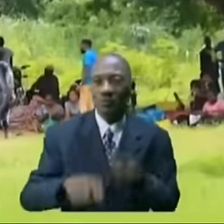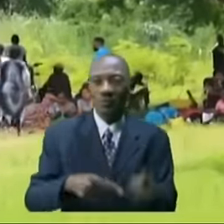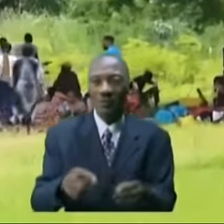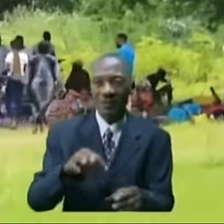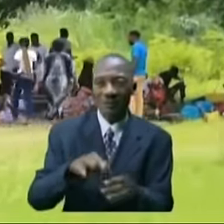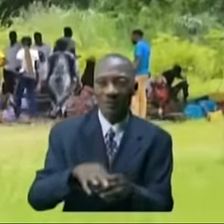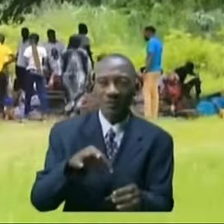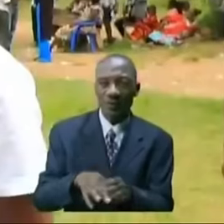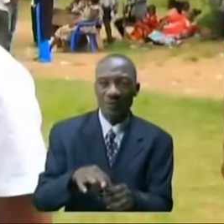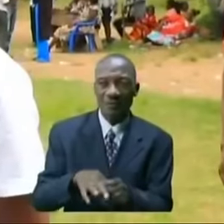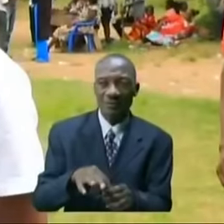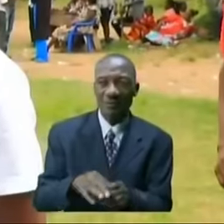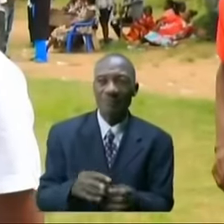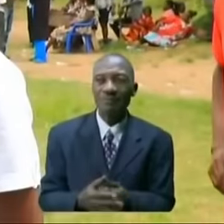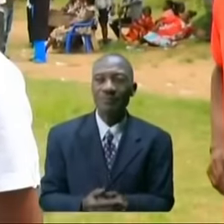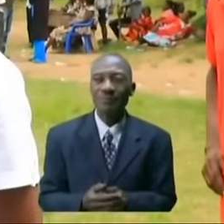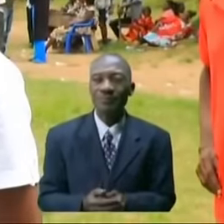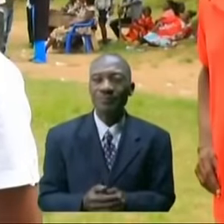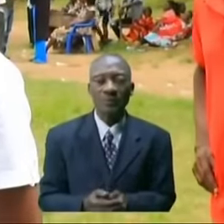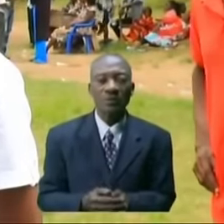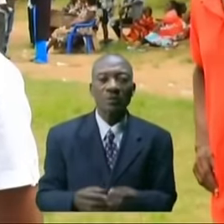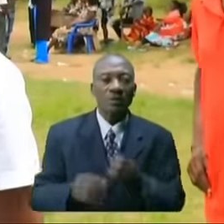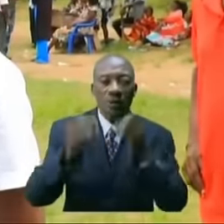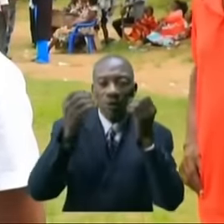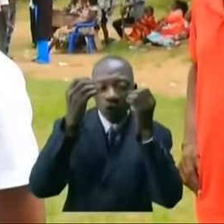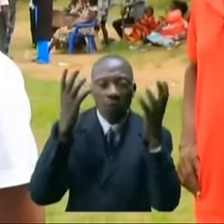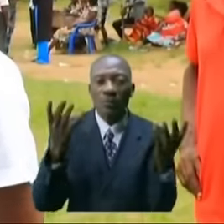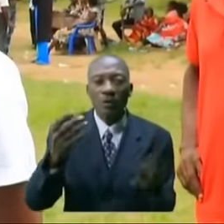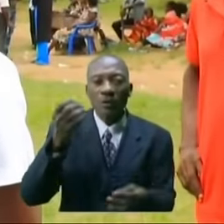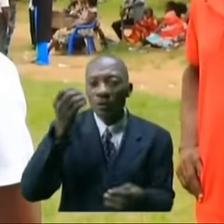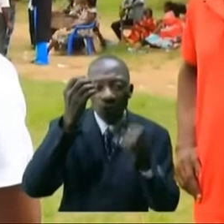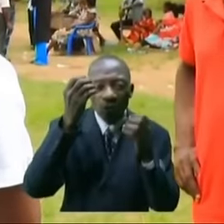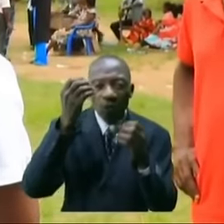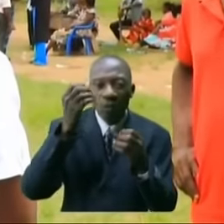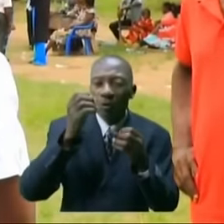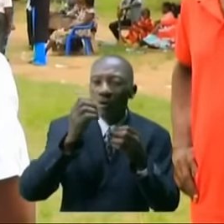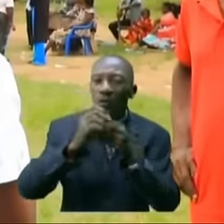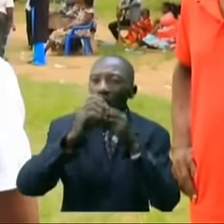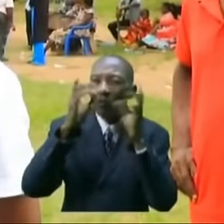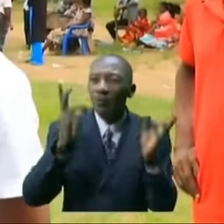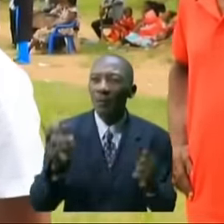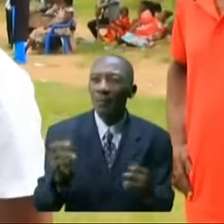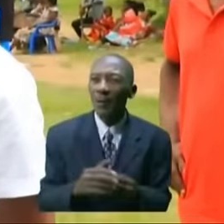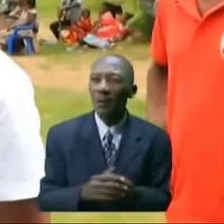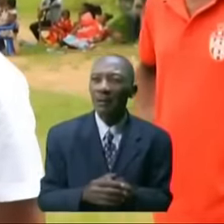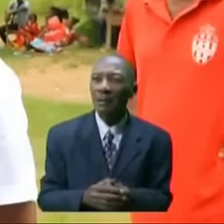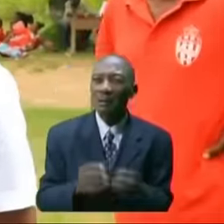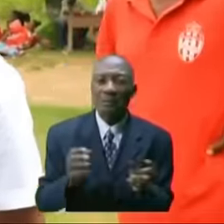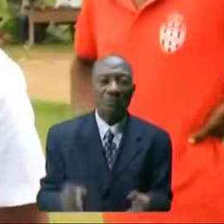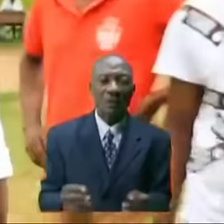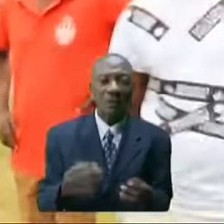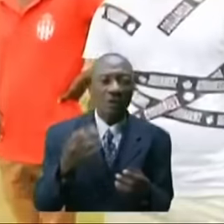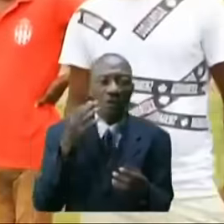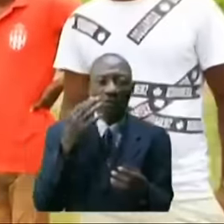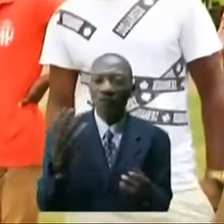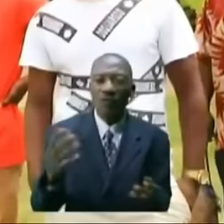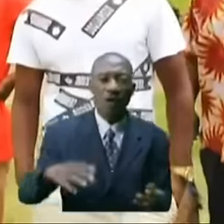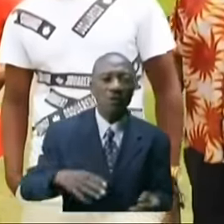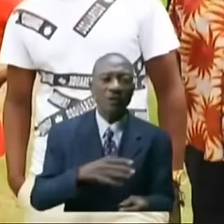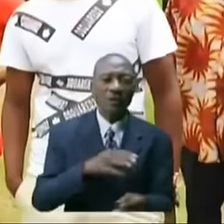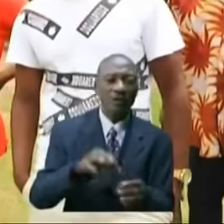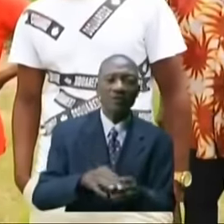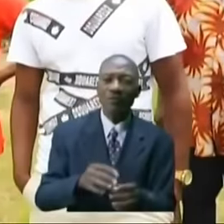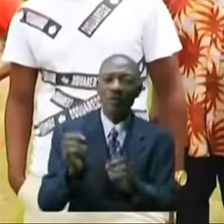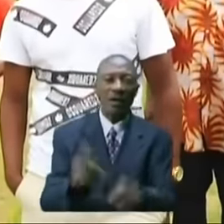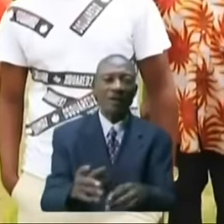électorales. Très heureux déjà, on ne comprend rien. Et il n'y a aucun mot d'ordre dessus de la part de CENI, mais